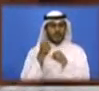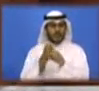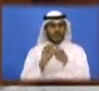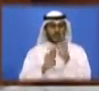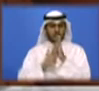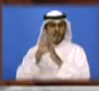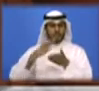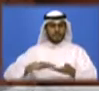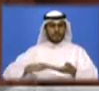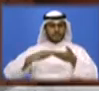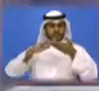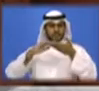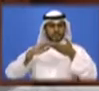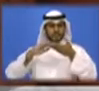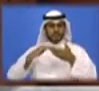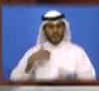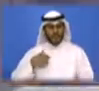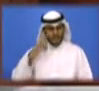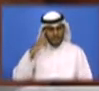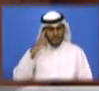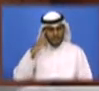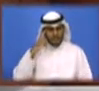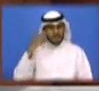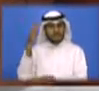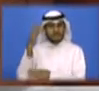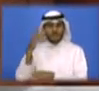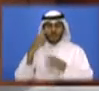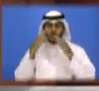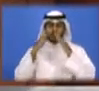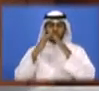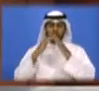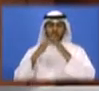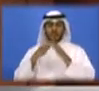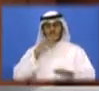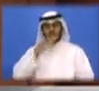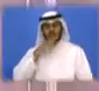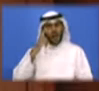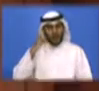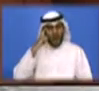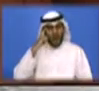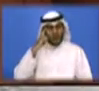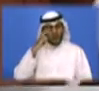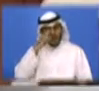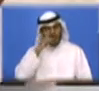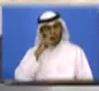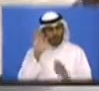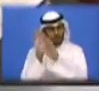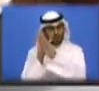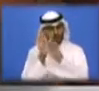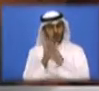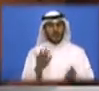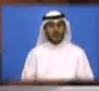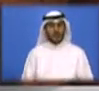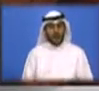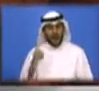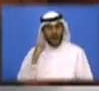وهذا النصر بالنسبة لنا يعني شيء الكثير، يعني بالنسبة لنا أول شيء إيماننا بالقضية، إيماننا بقيادتنا السياسية وحنكتها